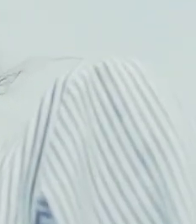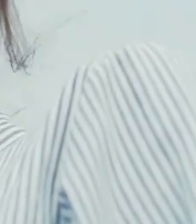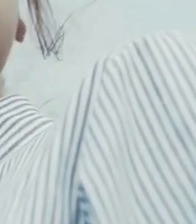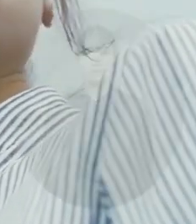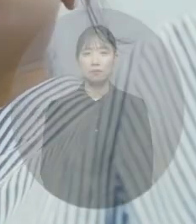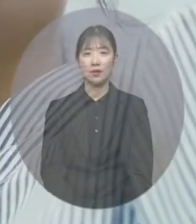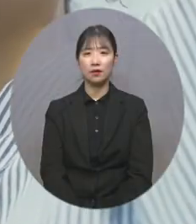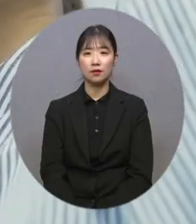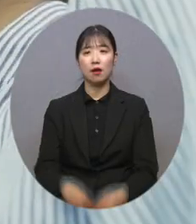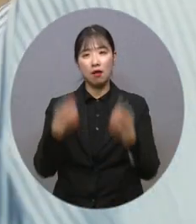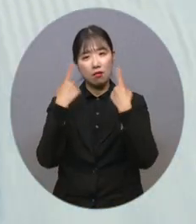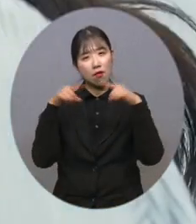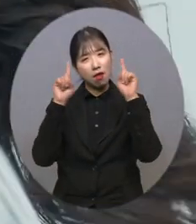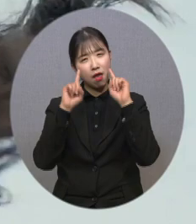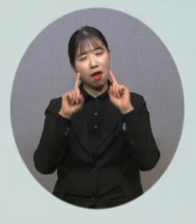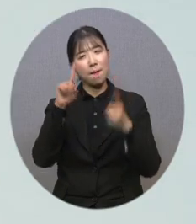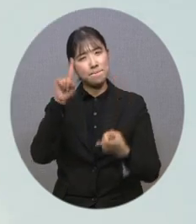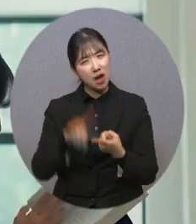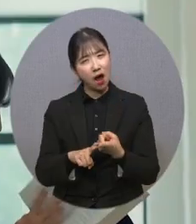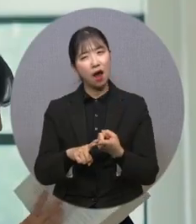대학다운 대학이 뭘까?